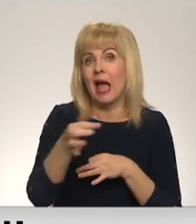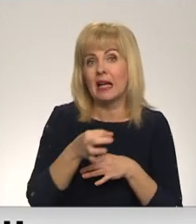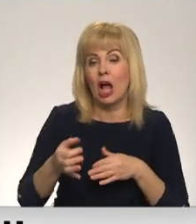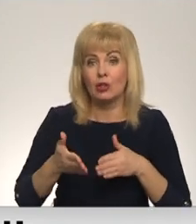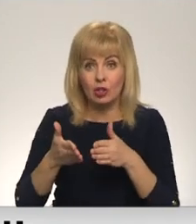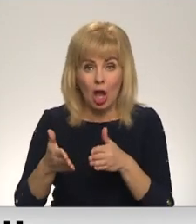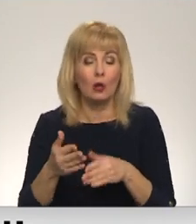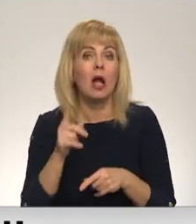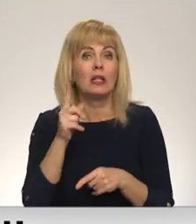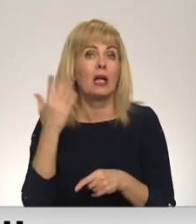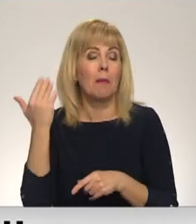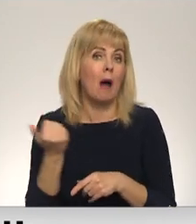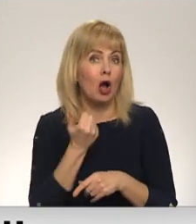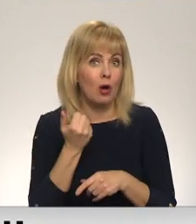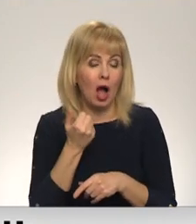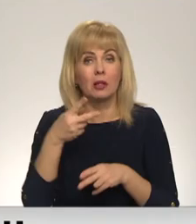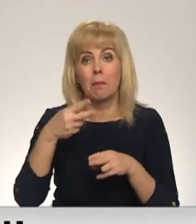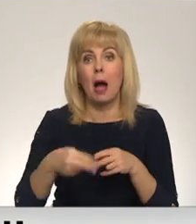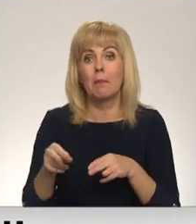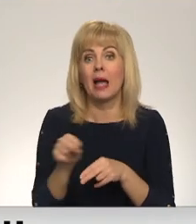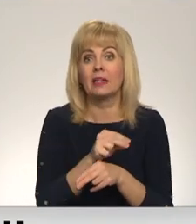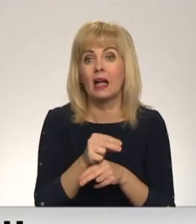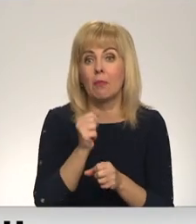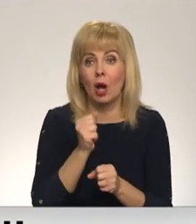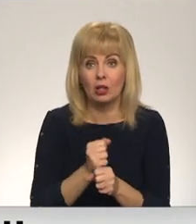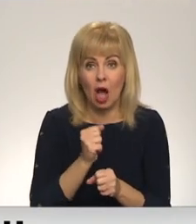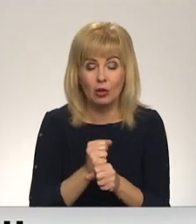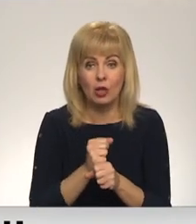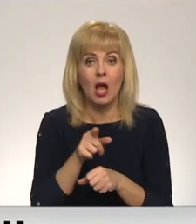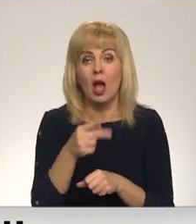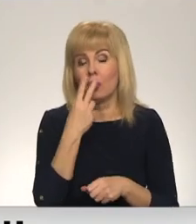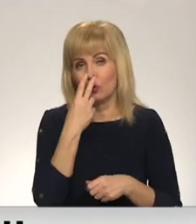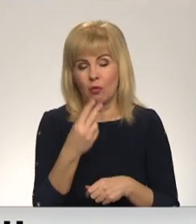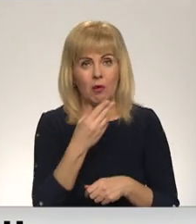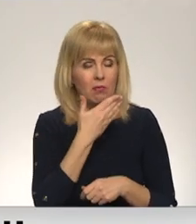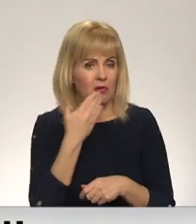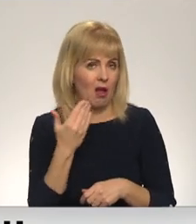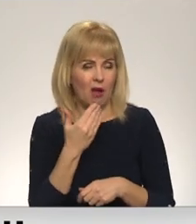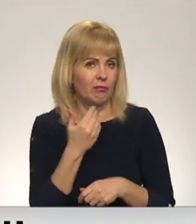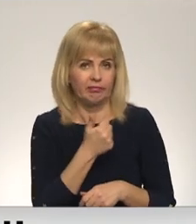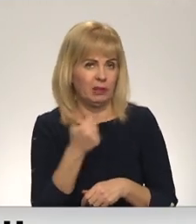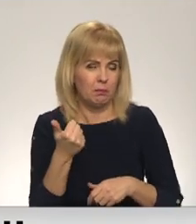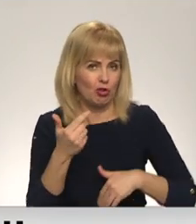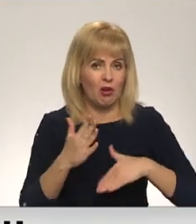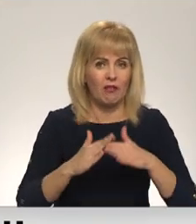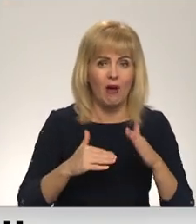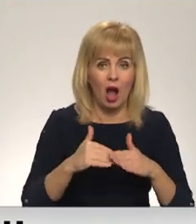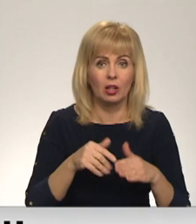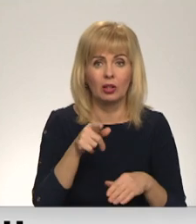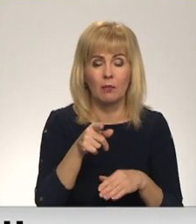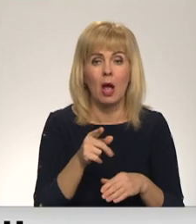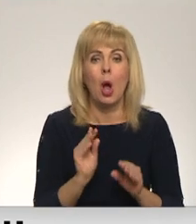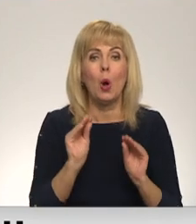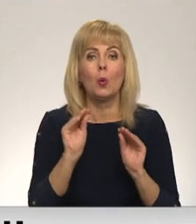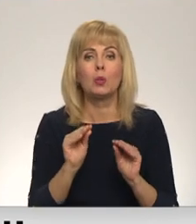ceļu, kuram tikai pagājušajā gadā pabeigti remontdarbi, kas ķevelnieku ieskatā gan nesot bijuši kvalitatīvi. Ir vienkārši ir uzlikts